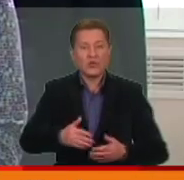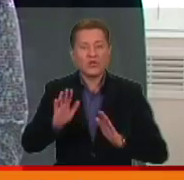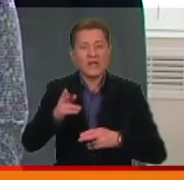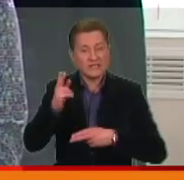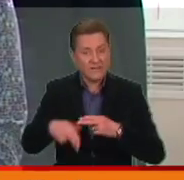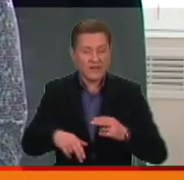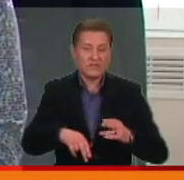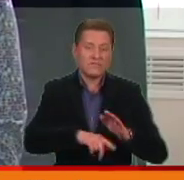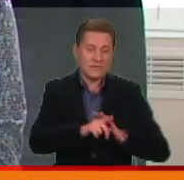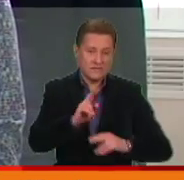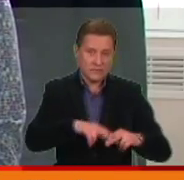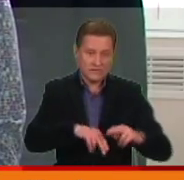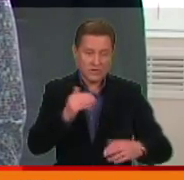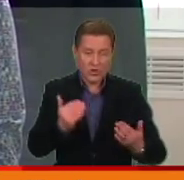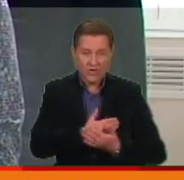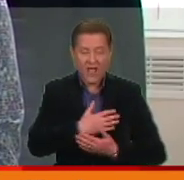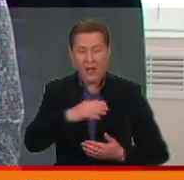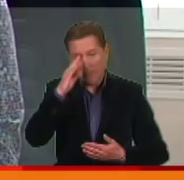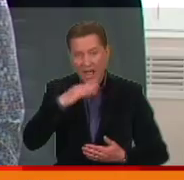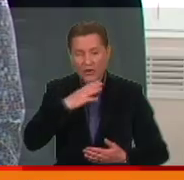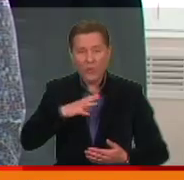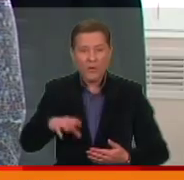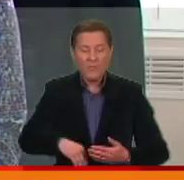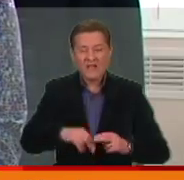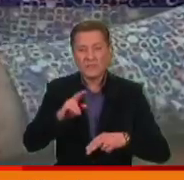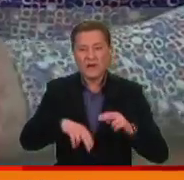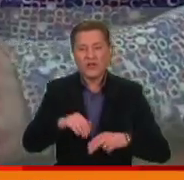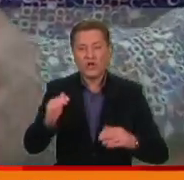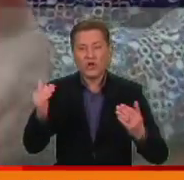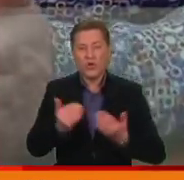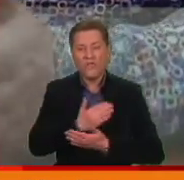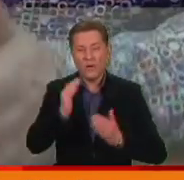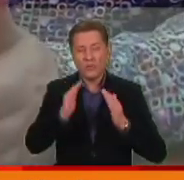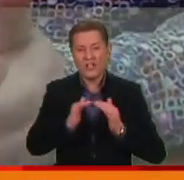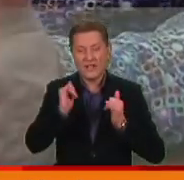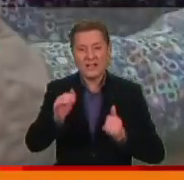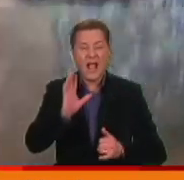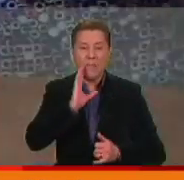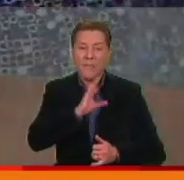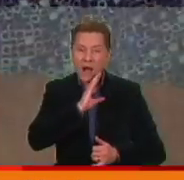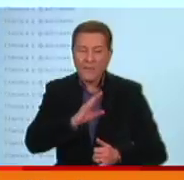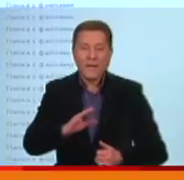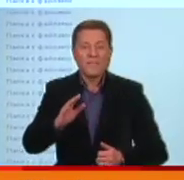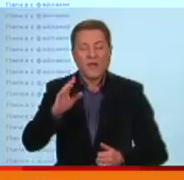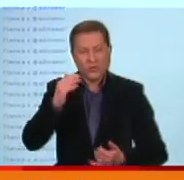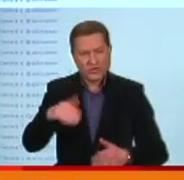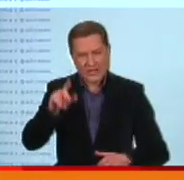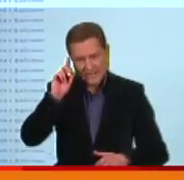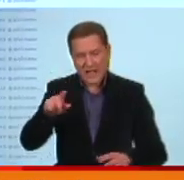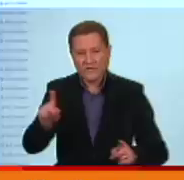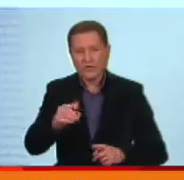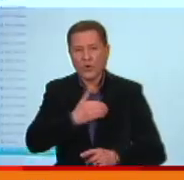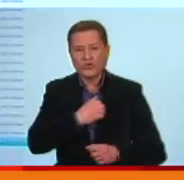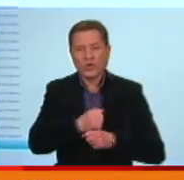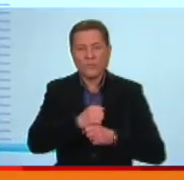Мій батько помер, і я вирішив спорудити другий, новий будинок для моєї мами. Коли втілив і другий проект, уже знав, що робити далі. Поїхав